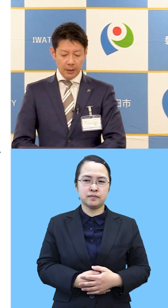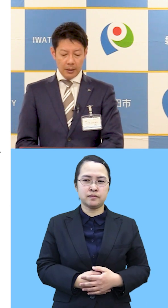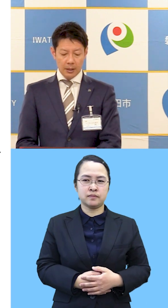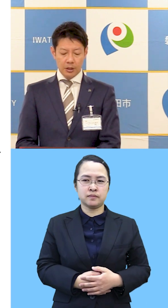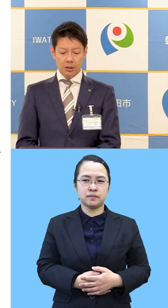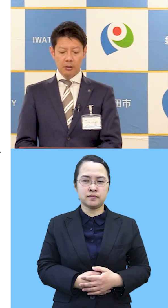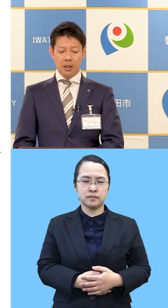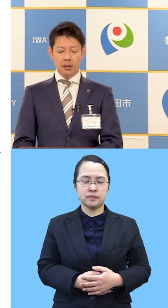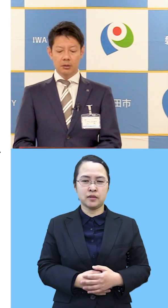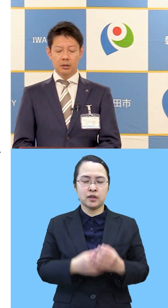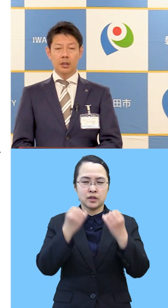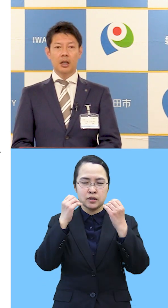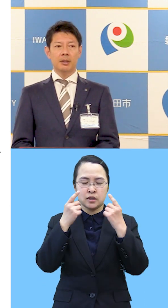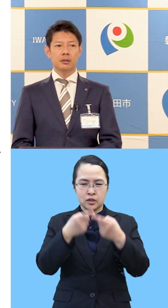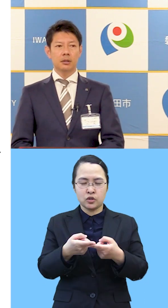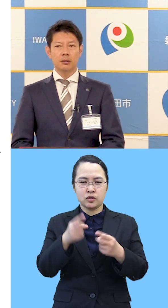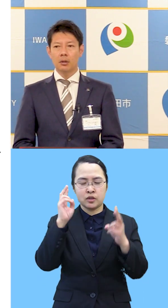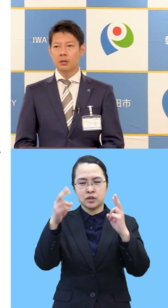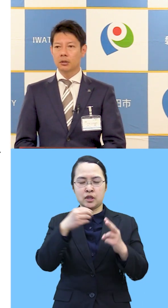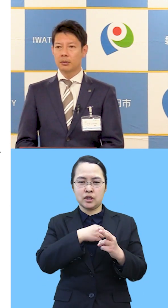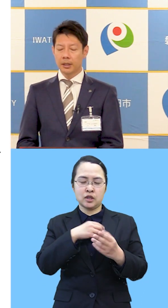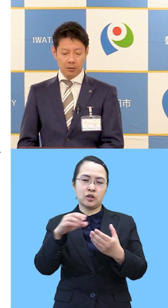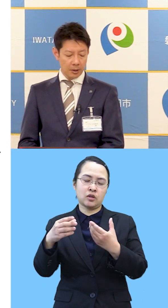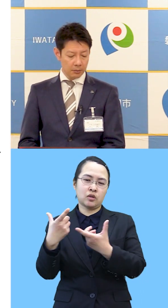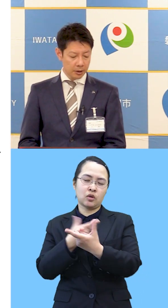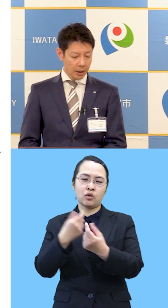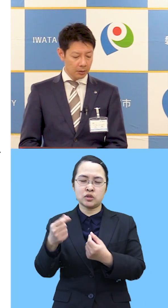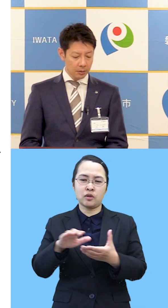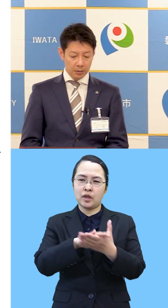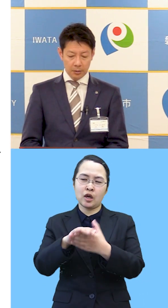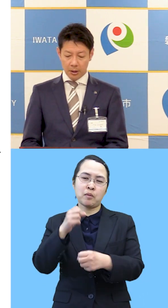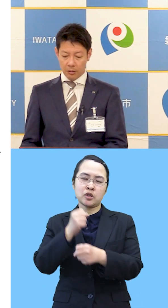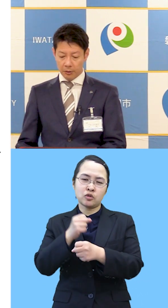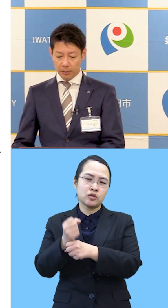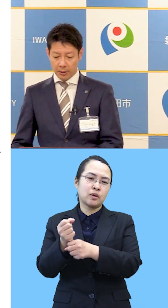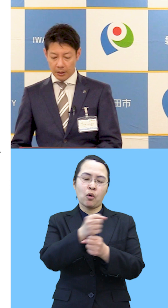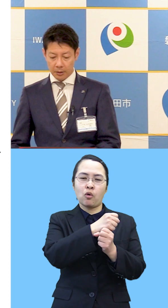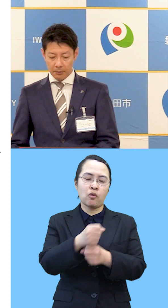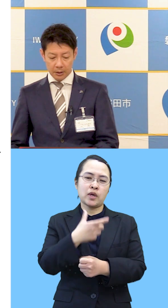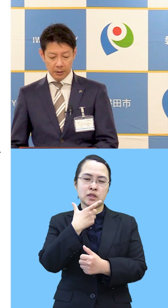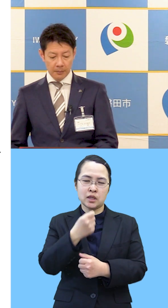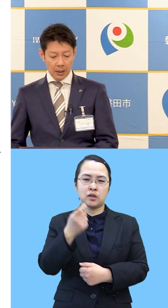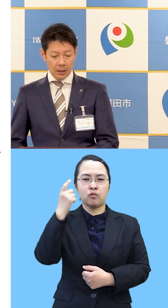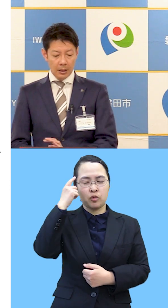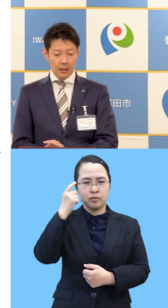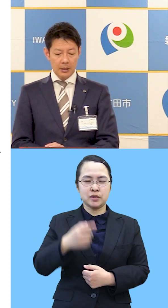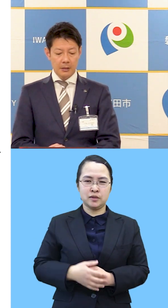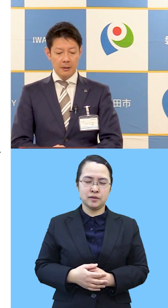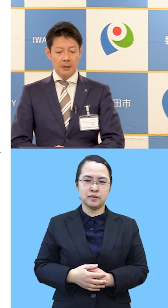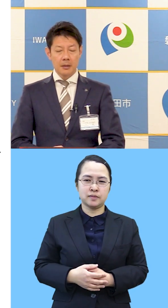。新入社員同士の仲間づくりをその場で応援をしたいというふうに思っております。